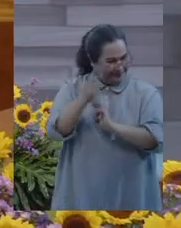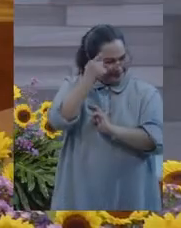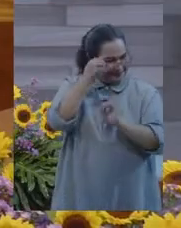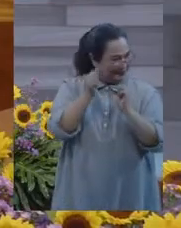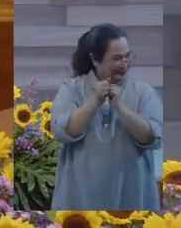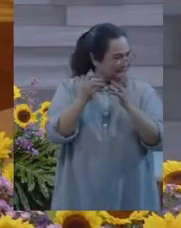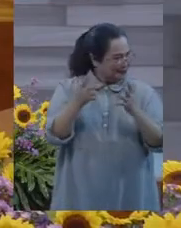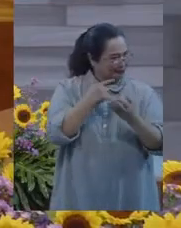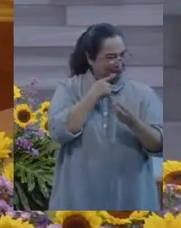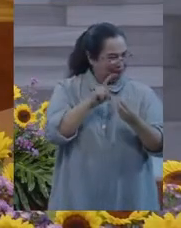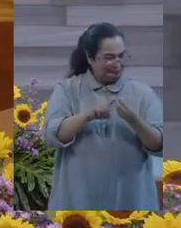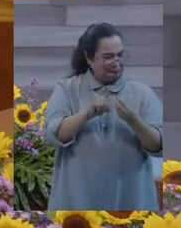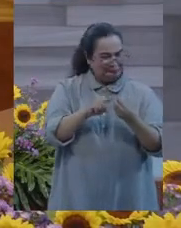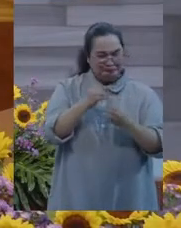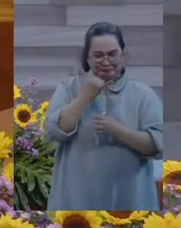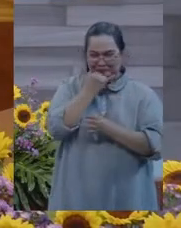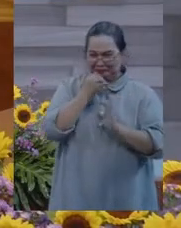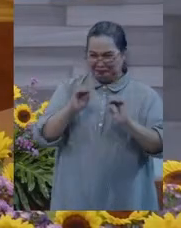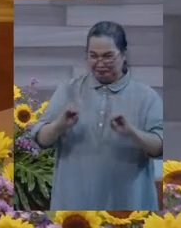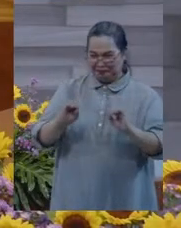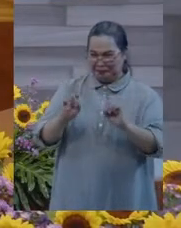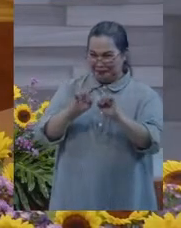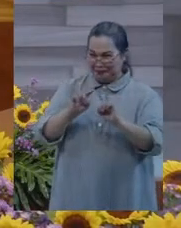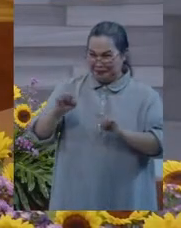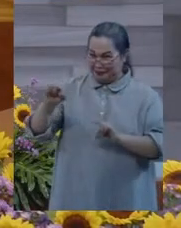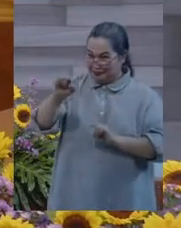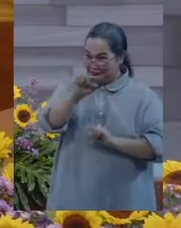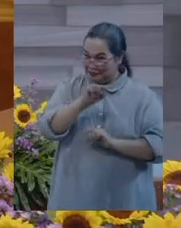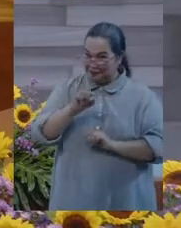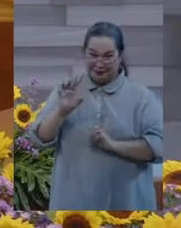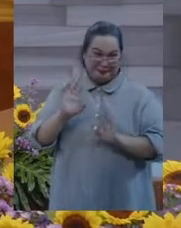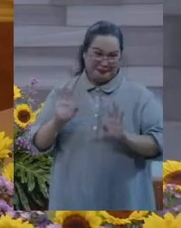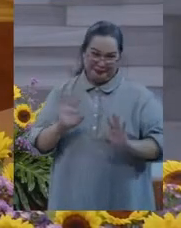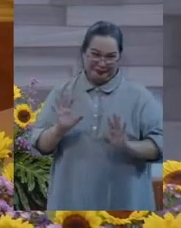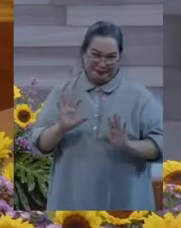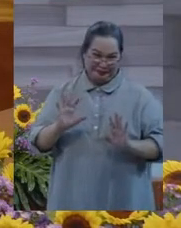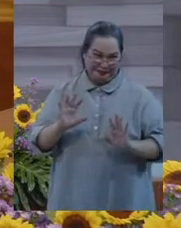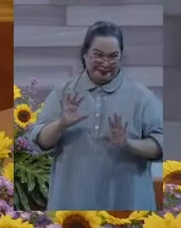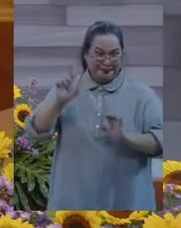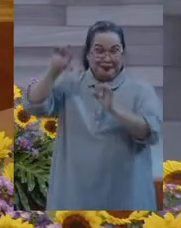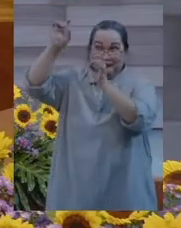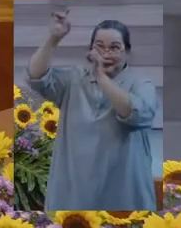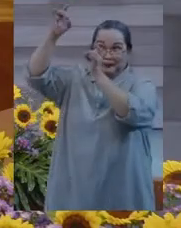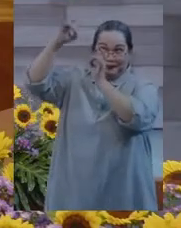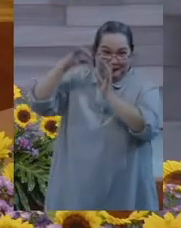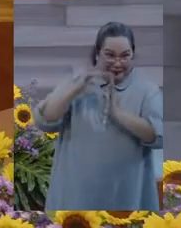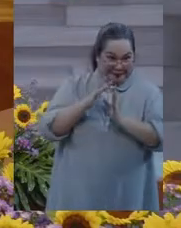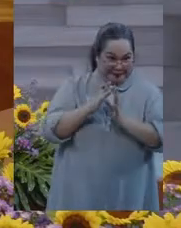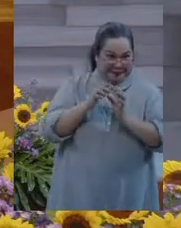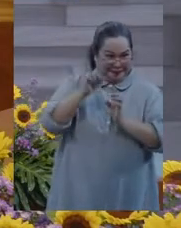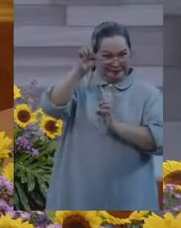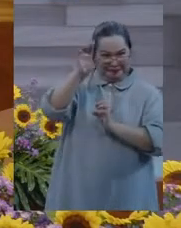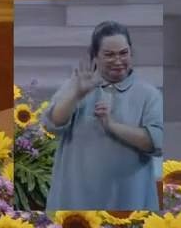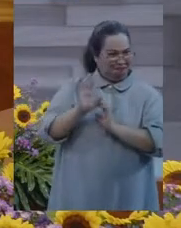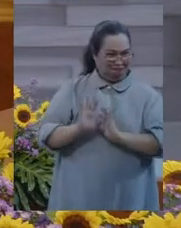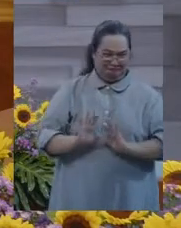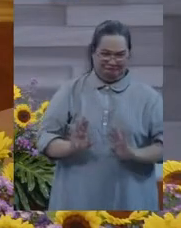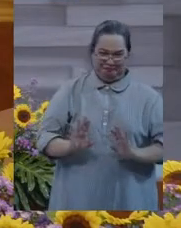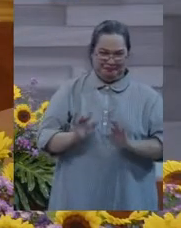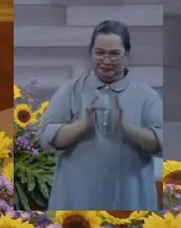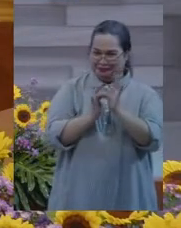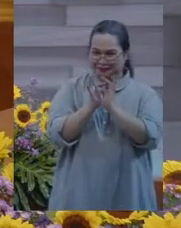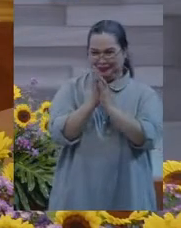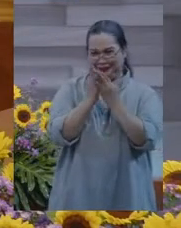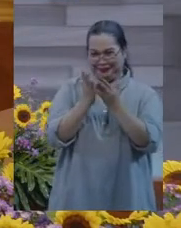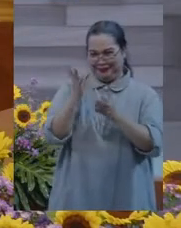namang sinasabing kamalian. Pero hindi lahat ay inspired word. Kaya hindi na kasama sa Biblia.